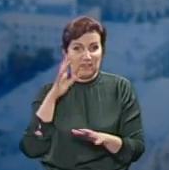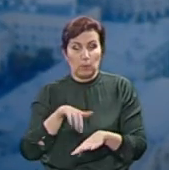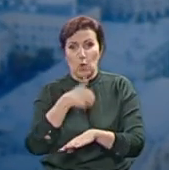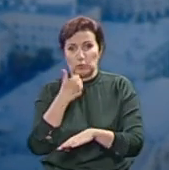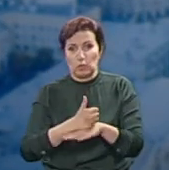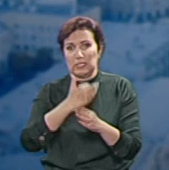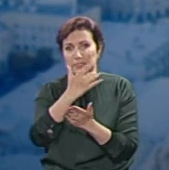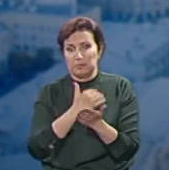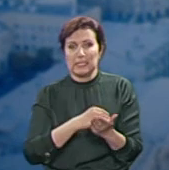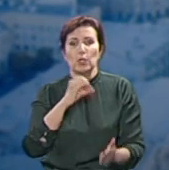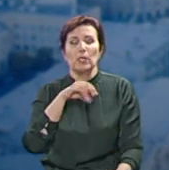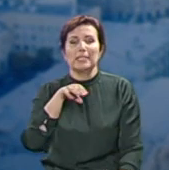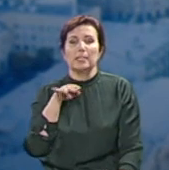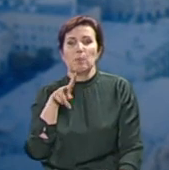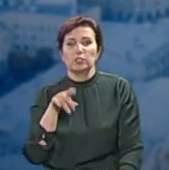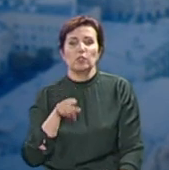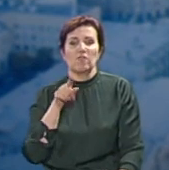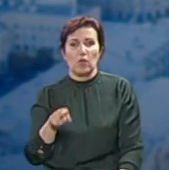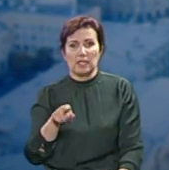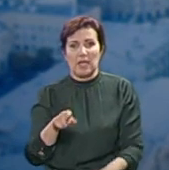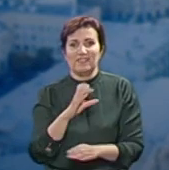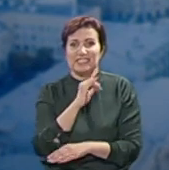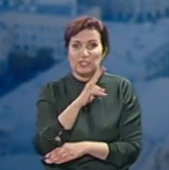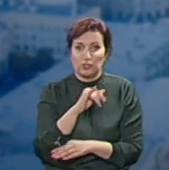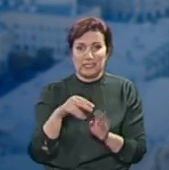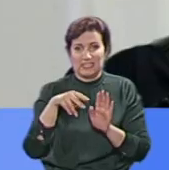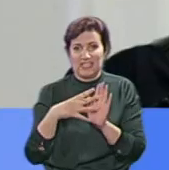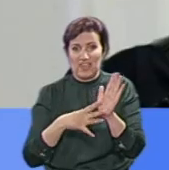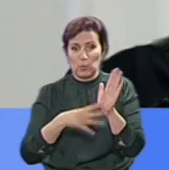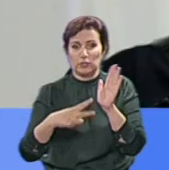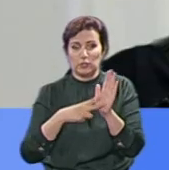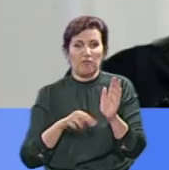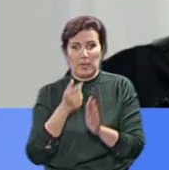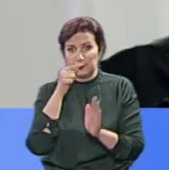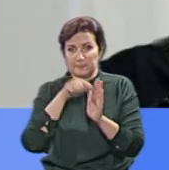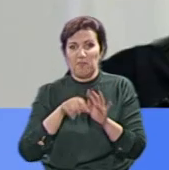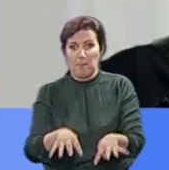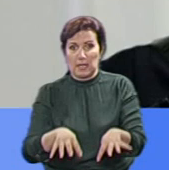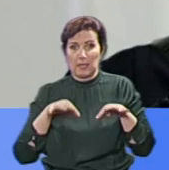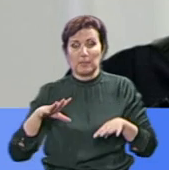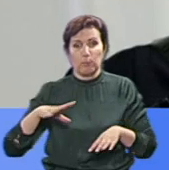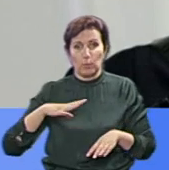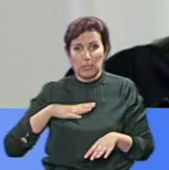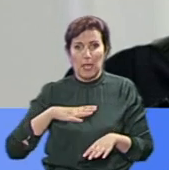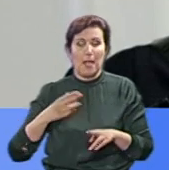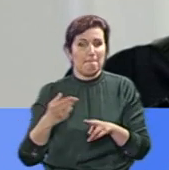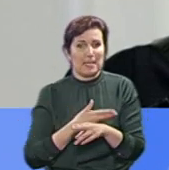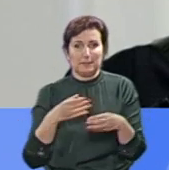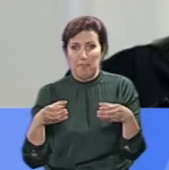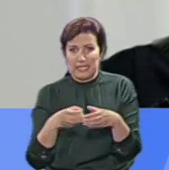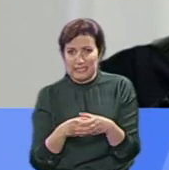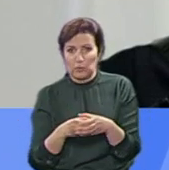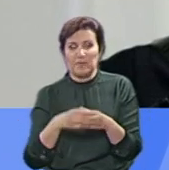Очолила список Юлія Тимошенко. Вона, нагадаю, у січні 97-го вперше прийшла до парламенту. На той момент була безпартійною.